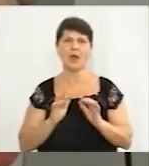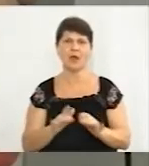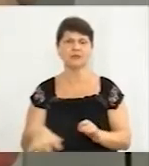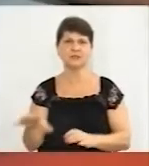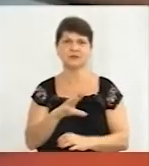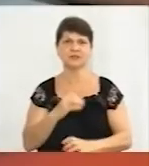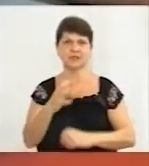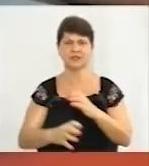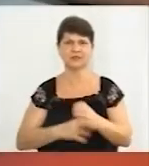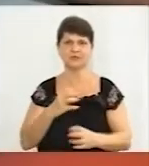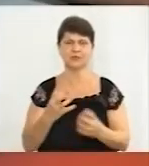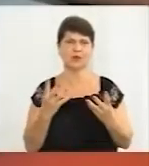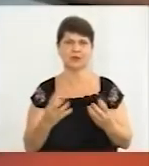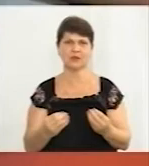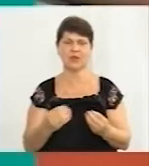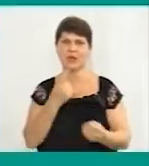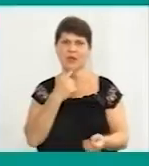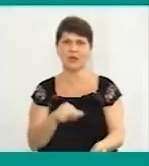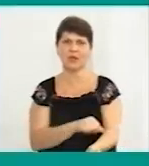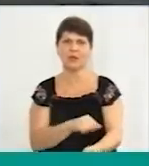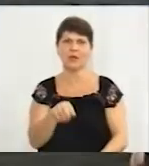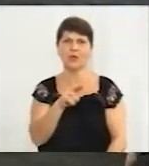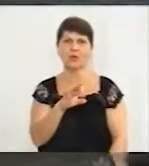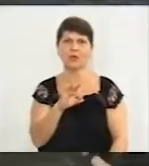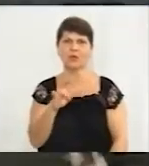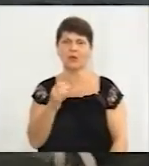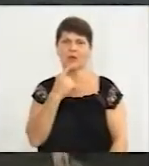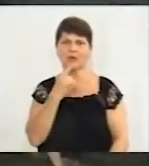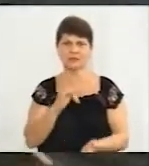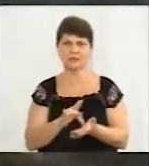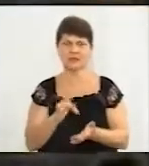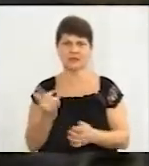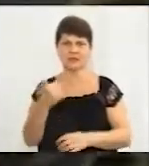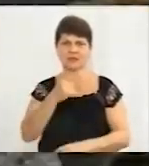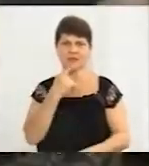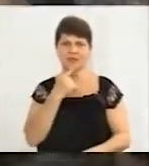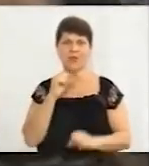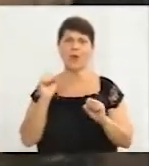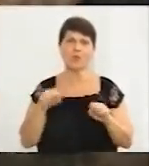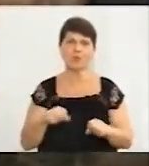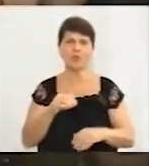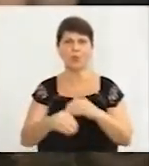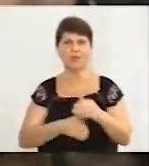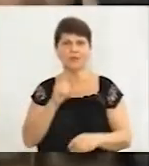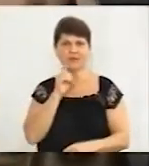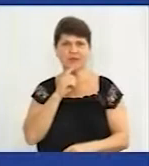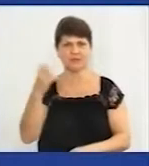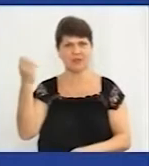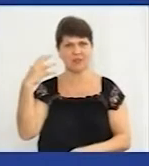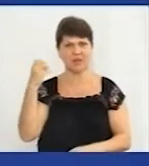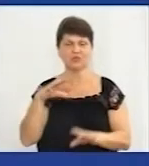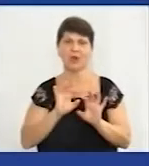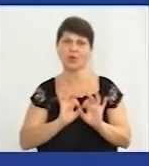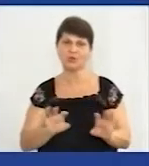донора зорганізували у Вінницькому центрі переливання крові. Чи можна купатися на вінницьких пляжах, розкажемо.